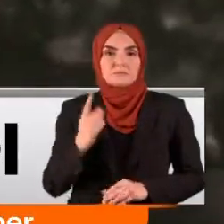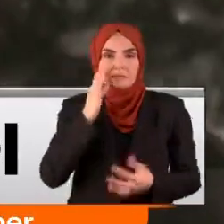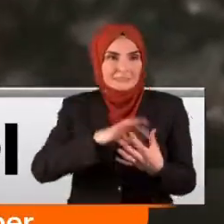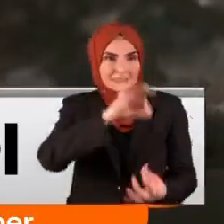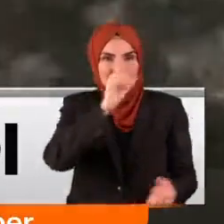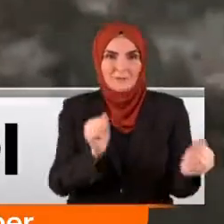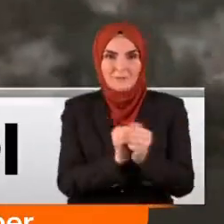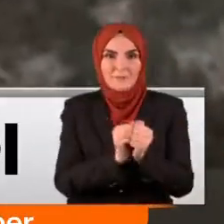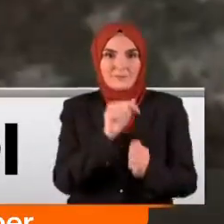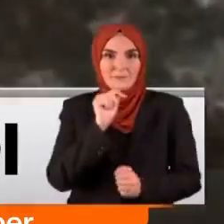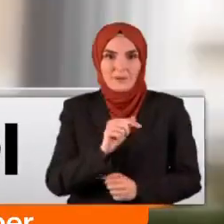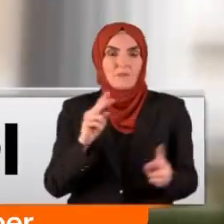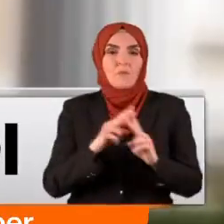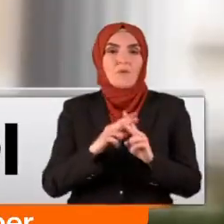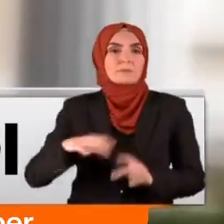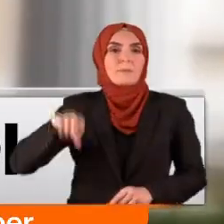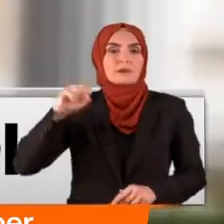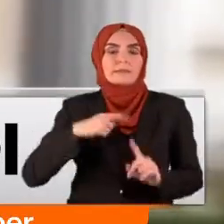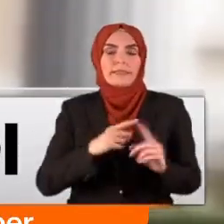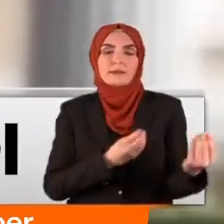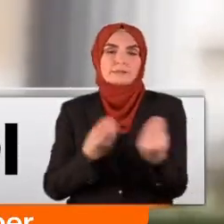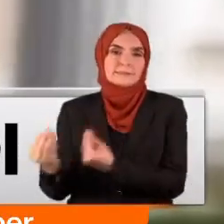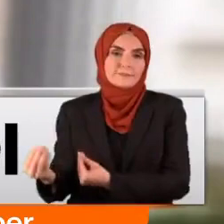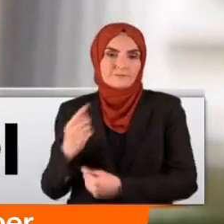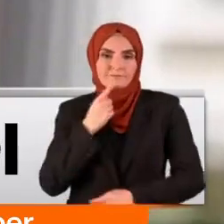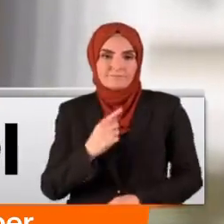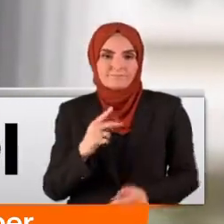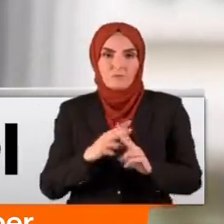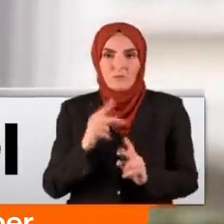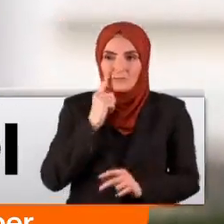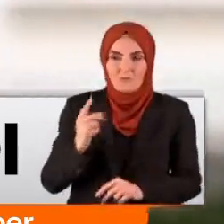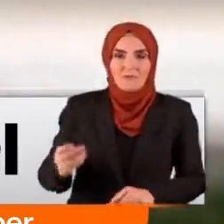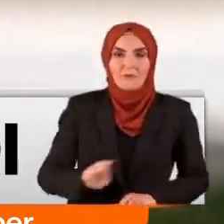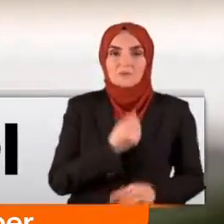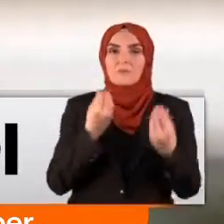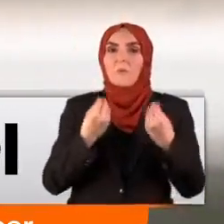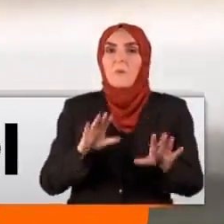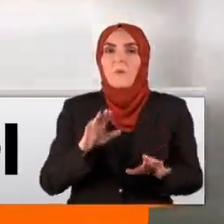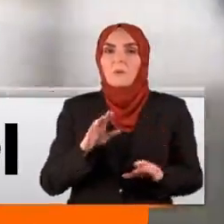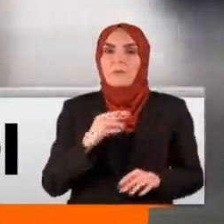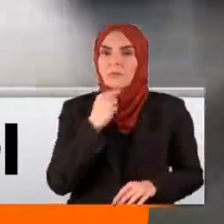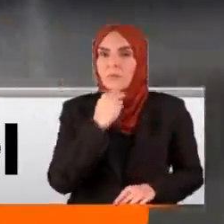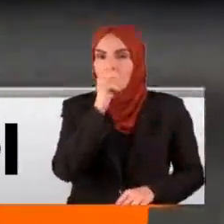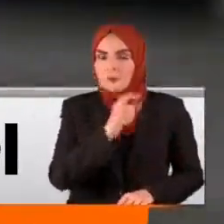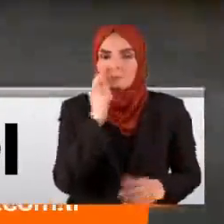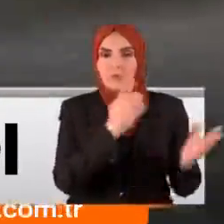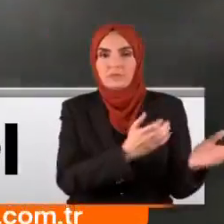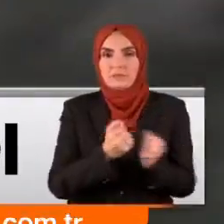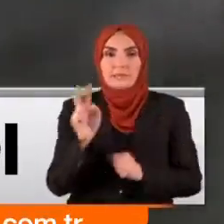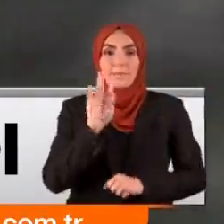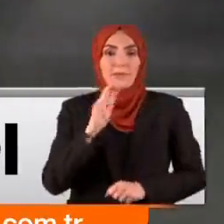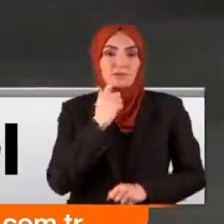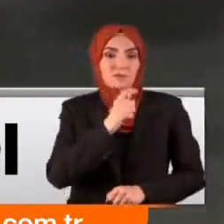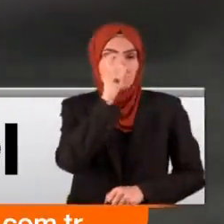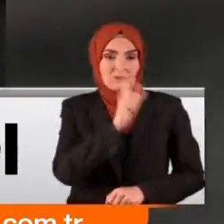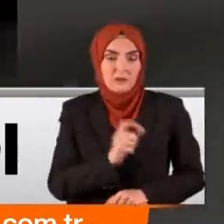polis merkezine teslim edilmiştir. Polisten kaçamayan bu kurnaz gözaltına alındı. 25 yaşındaki şüpheli çıkarıldığı mahkemece de